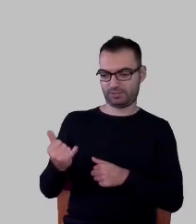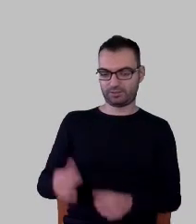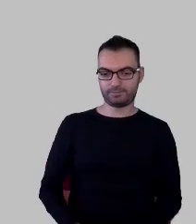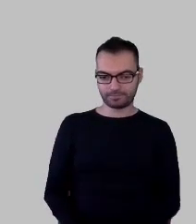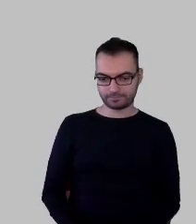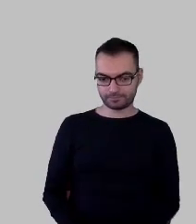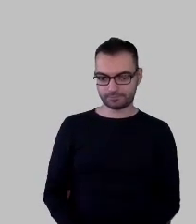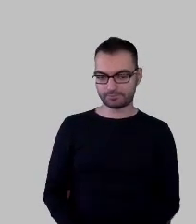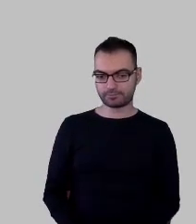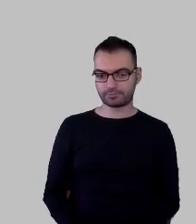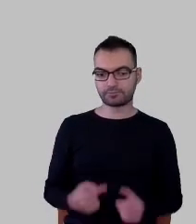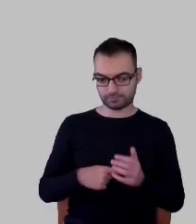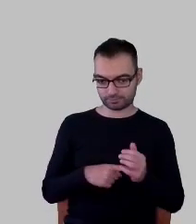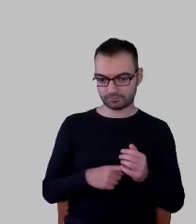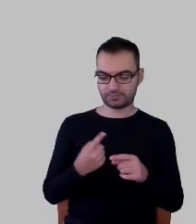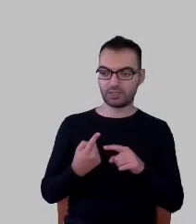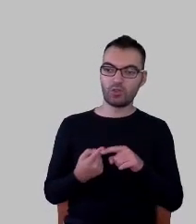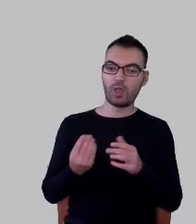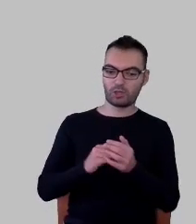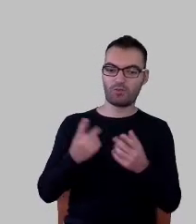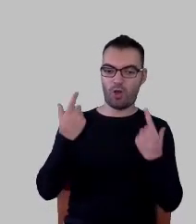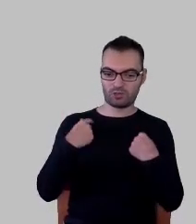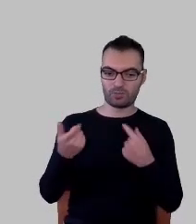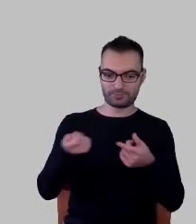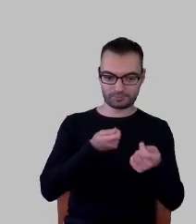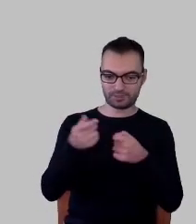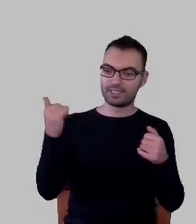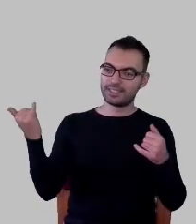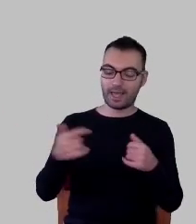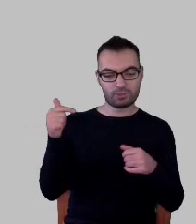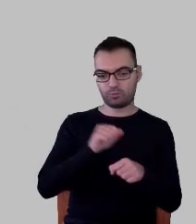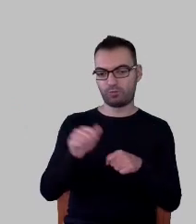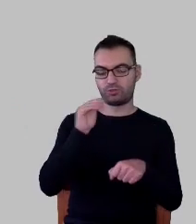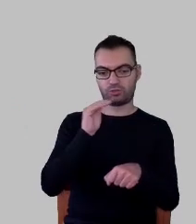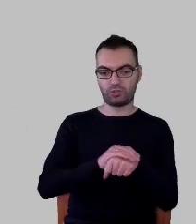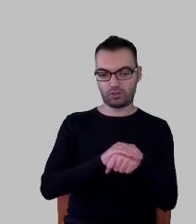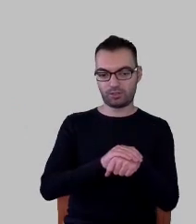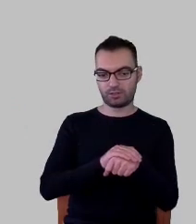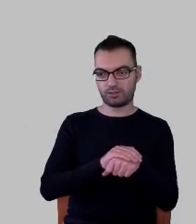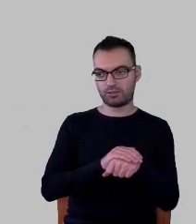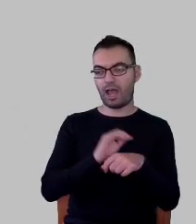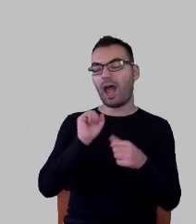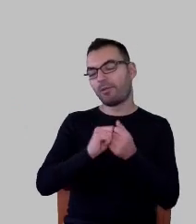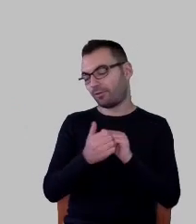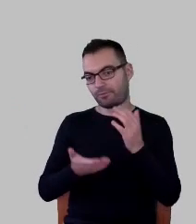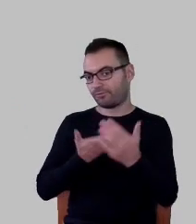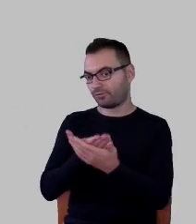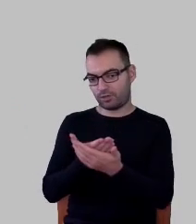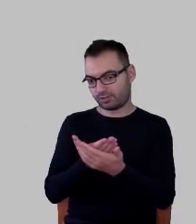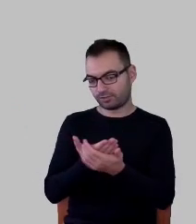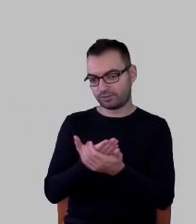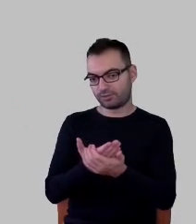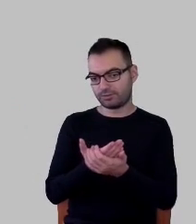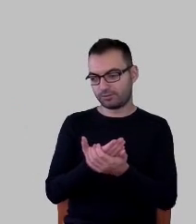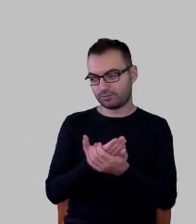Ten udział osób dodatkowych z głosem doradczym zawsze się odbywa za zgodą albo nawet na wniosek wnioskodawcy, jakim